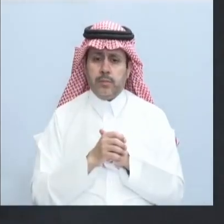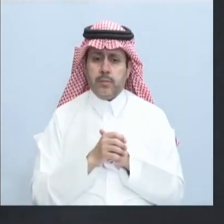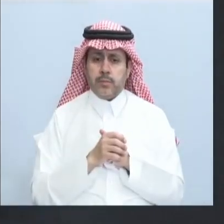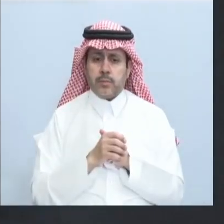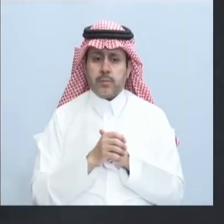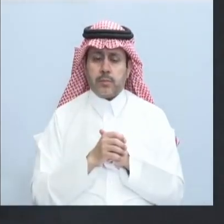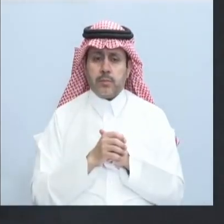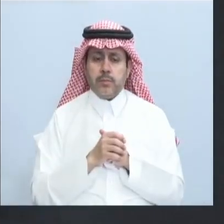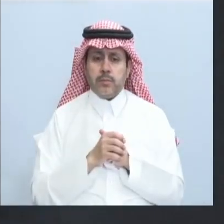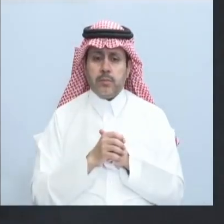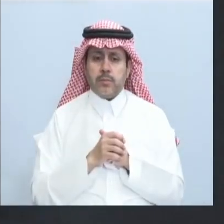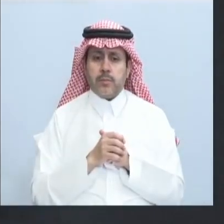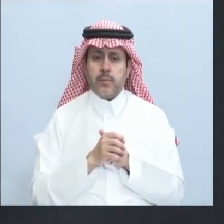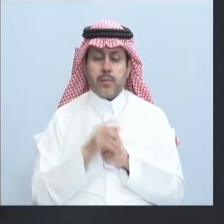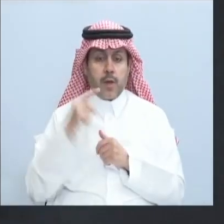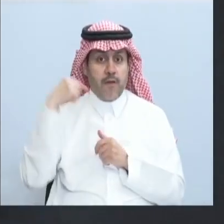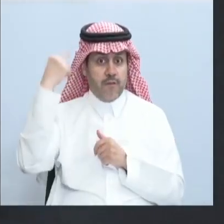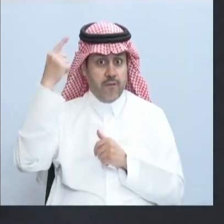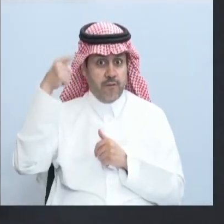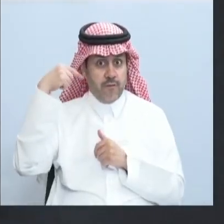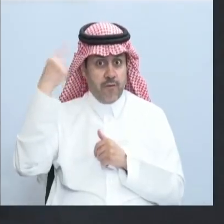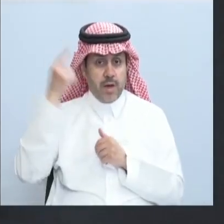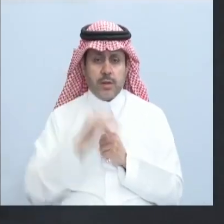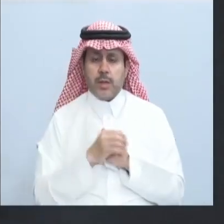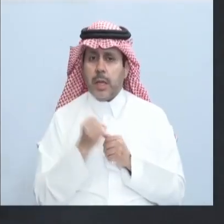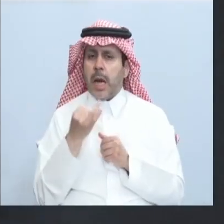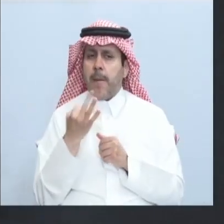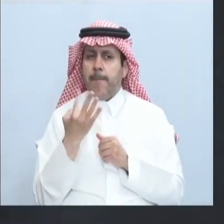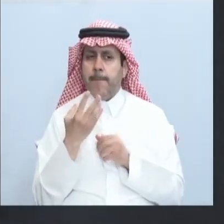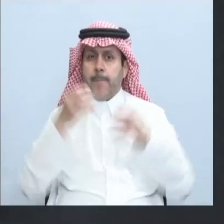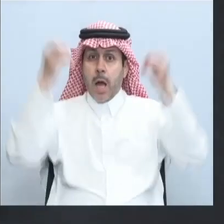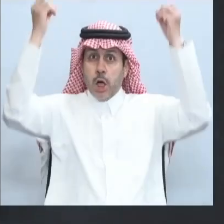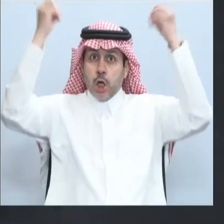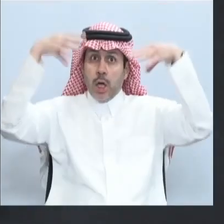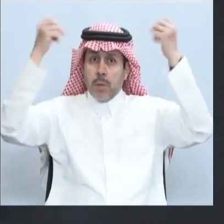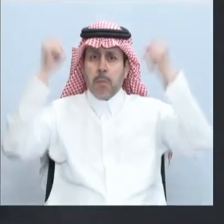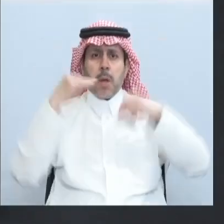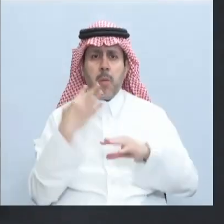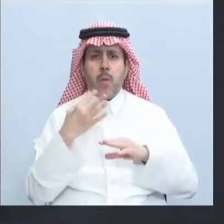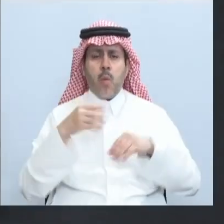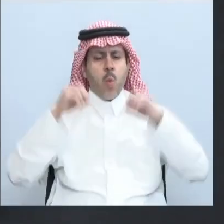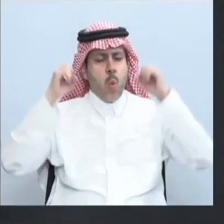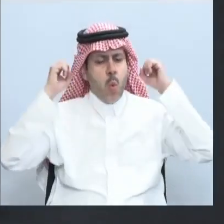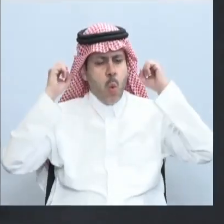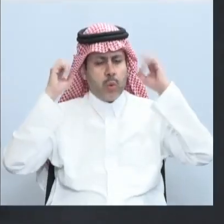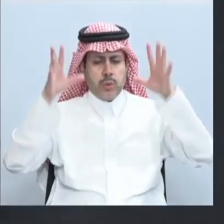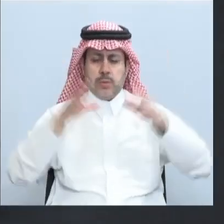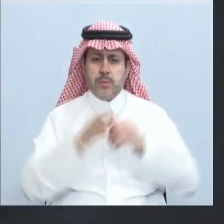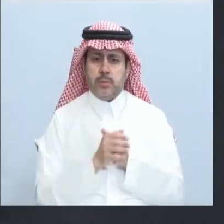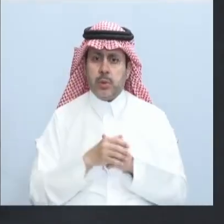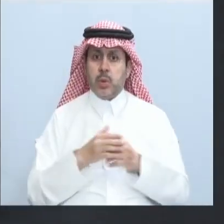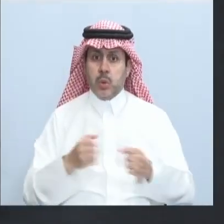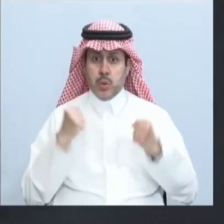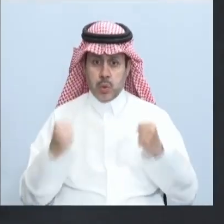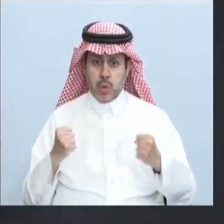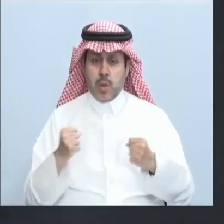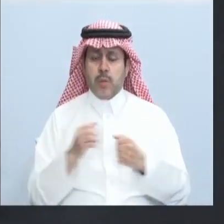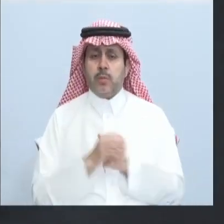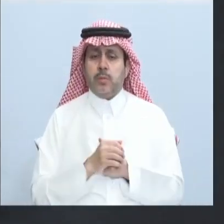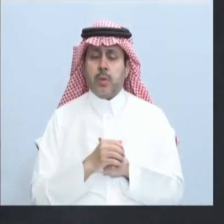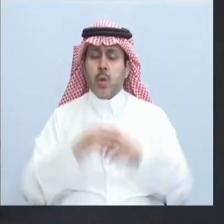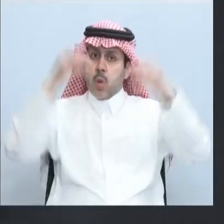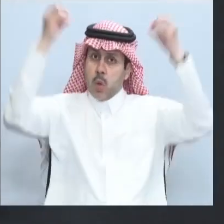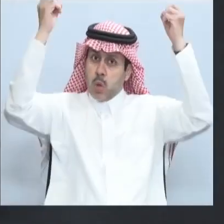واعطاها اياه فلو تاملت وعددت النعم التي تحيط بك من نعمه الصحه ونعمه